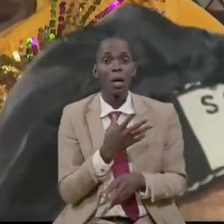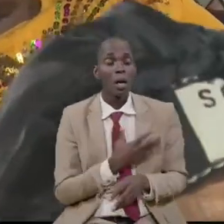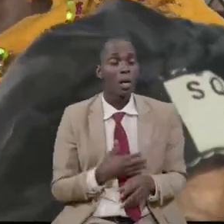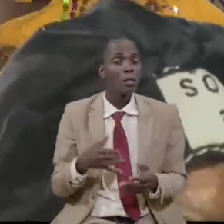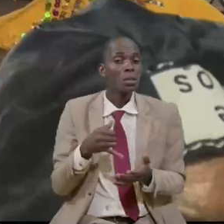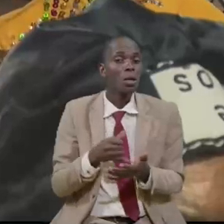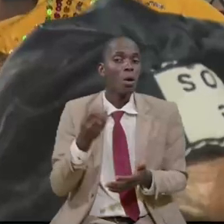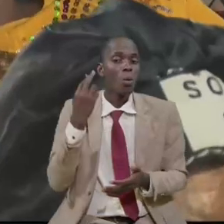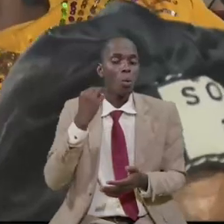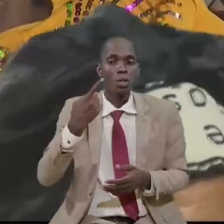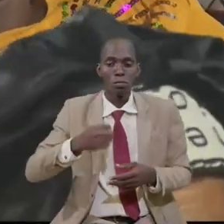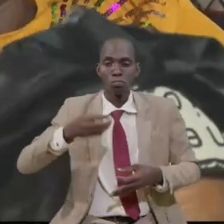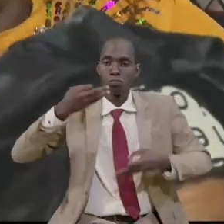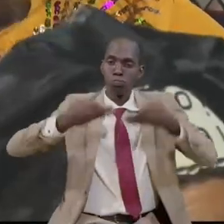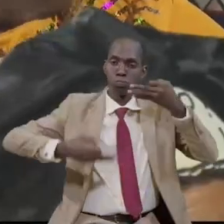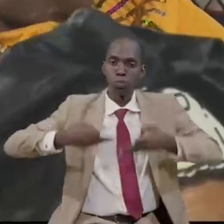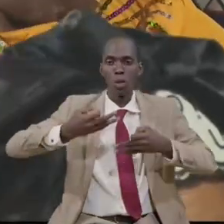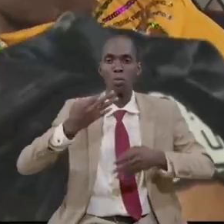C'était le jugement de Dieu